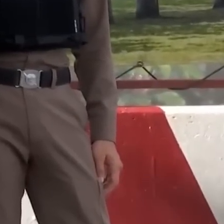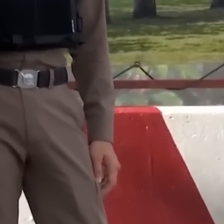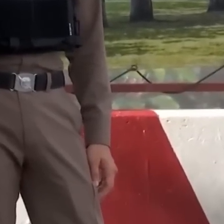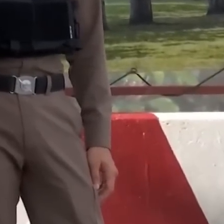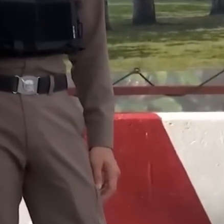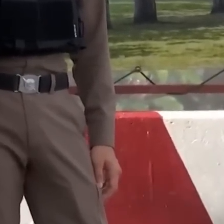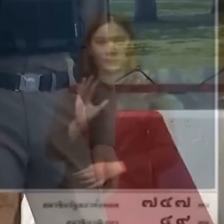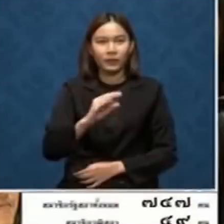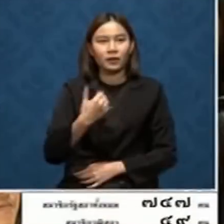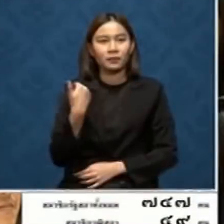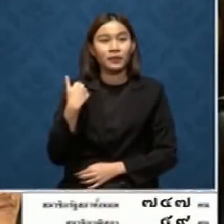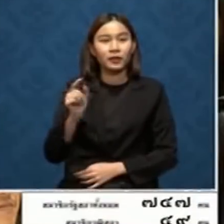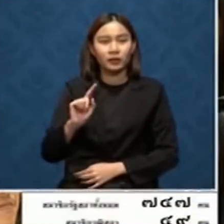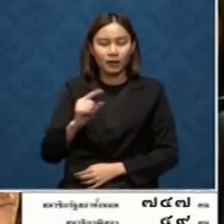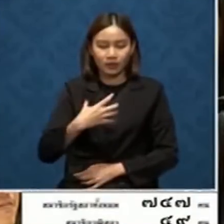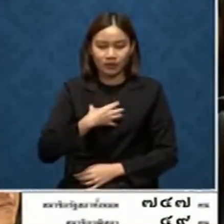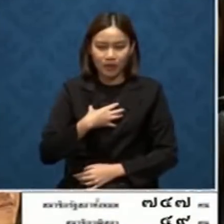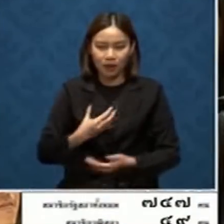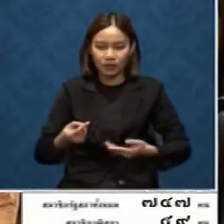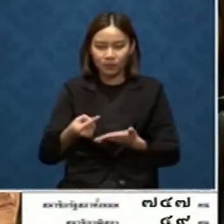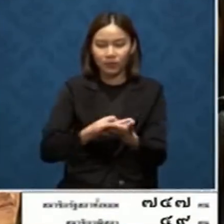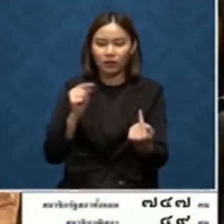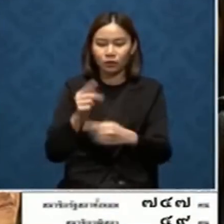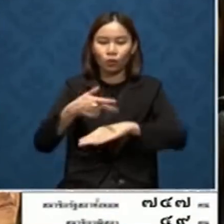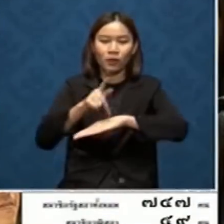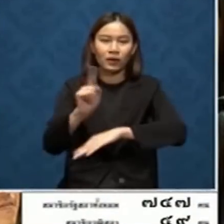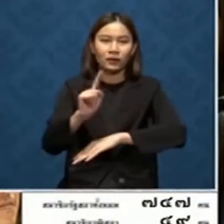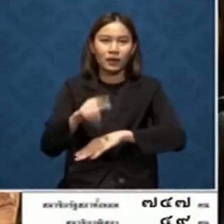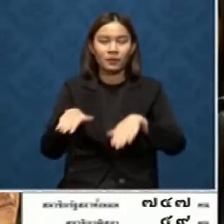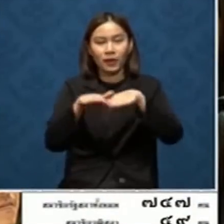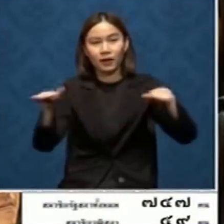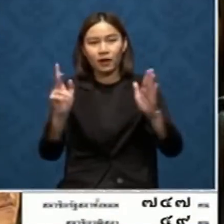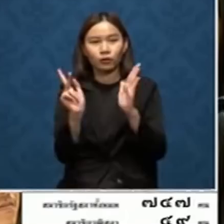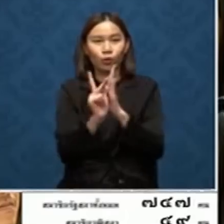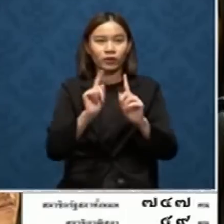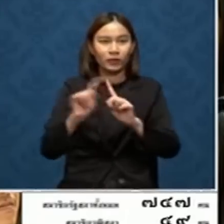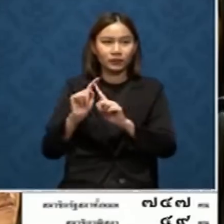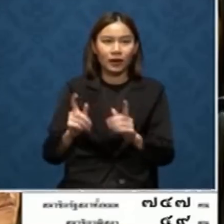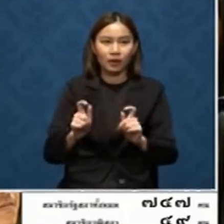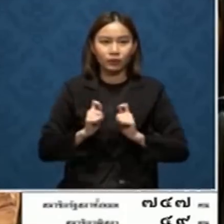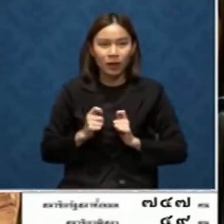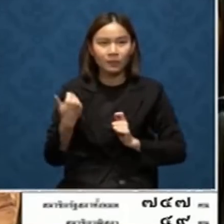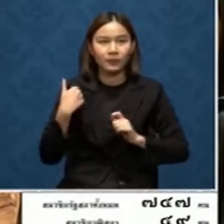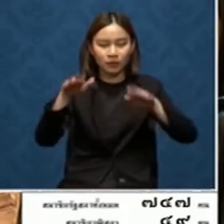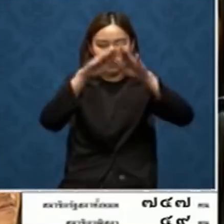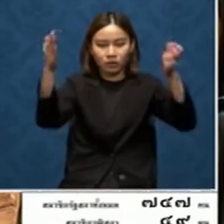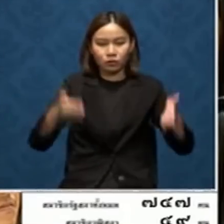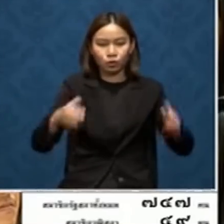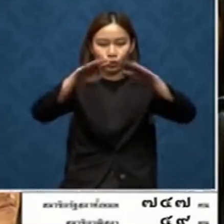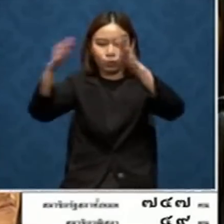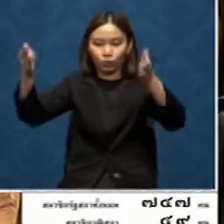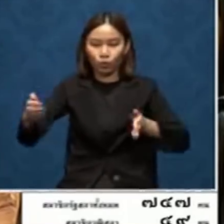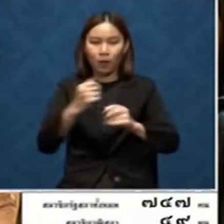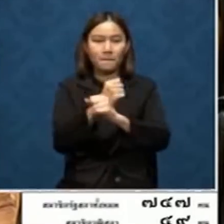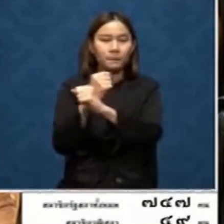จงเทพนะคะตอนนี้เป็นสส 9ไกรก่อนหน้านี้เป็นแกนนำผู้ชุมนุมนะคะกลุ่ม Vivoท่านผู้ชมจำได้เนาะวันนี้มาในมาตรสสแล้วนะคุณ